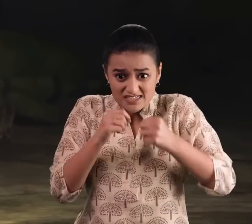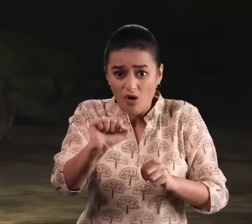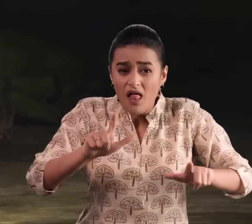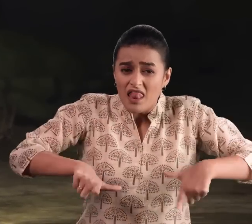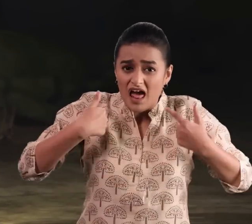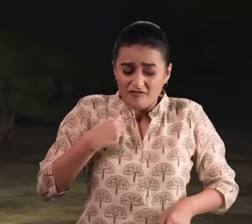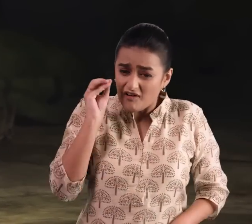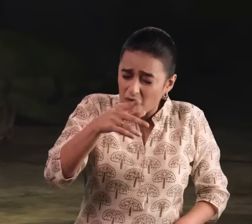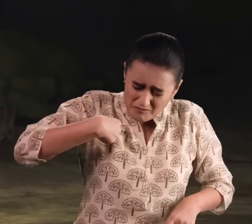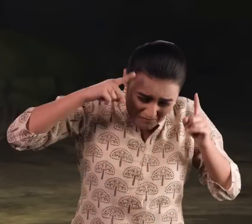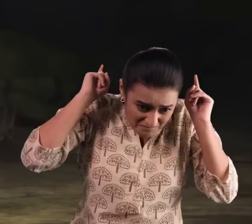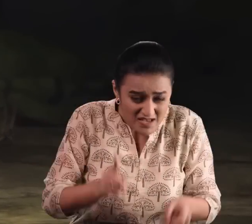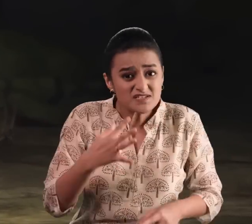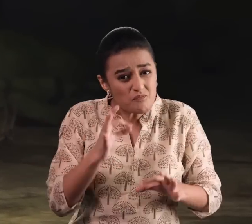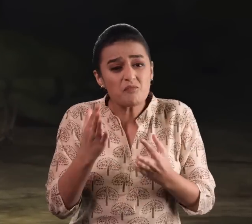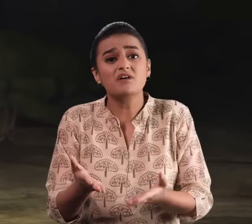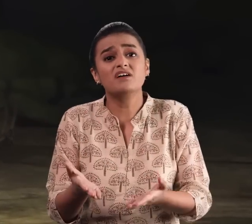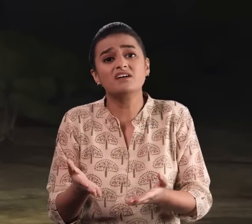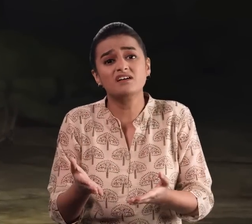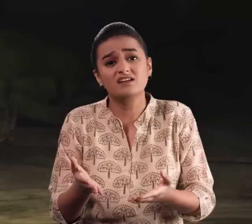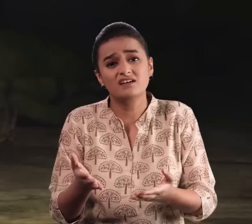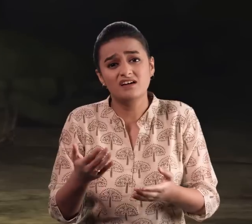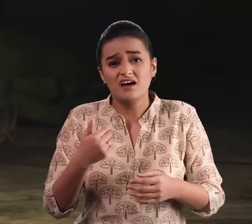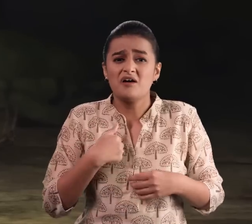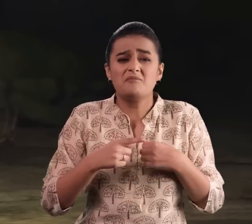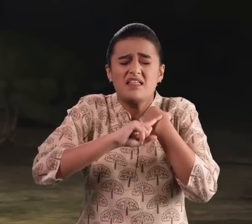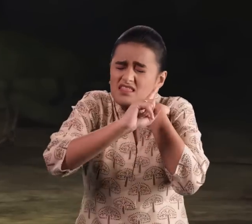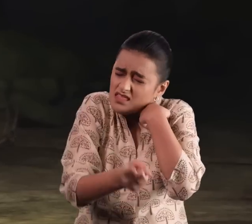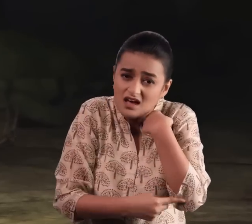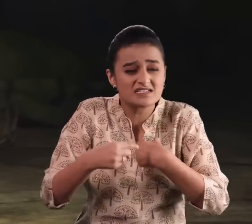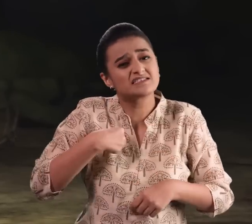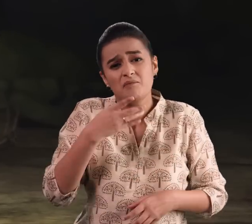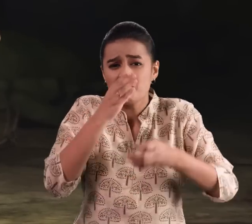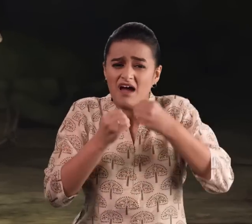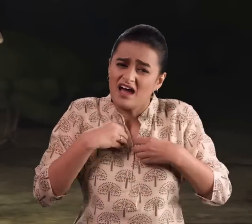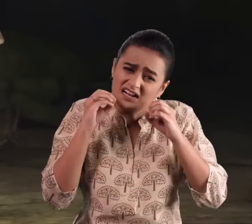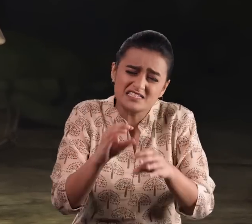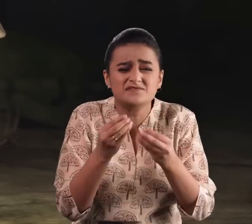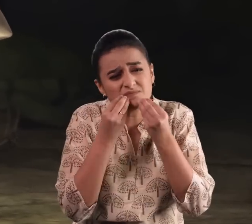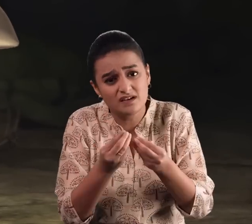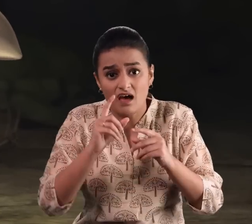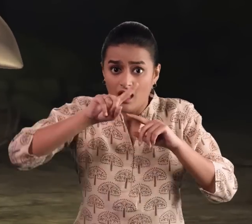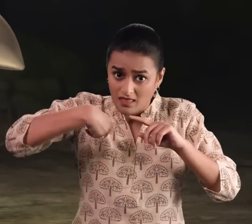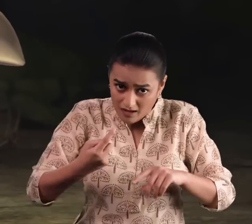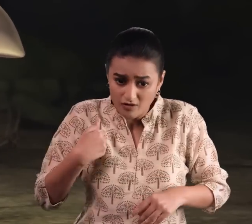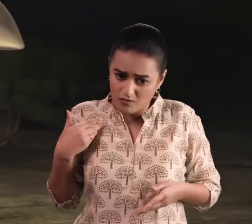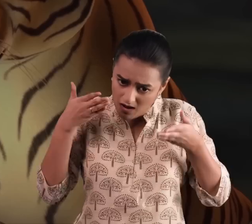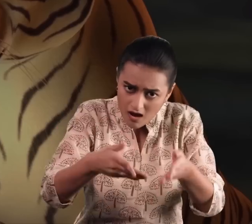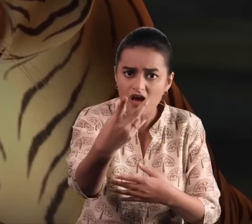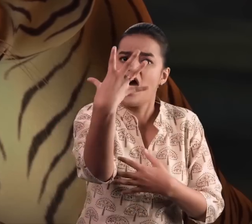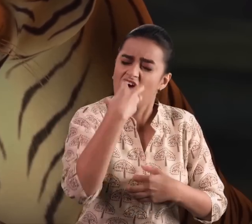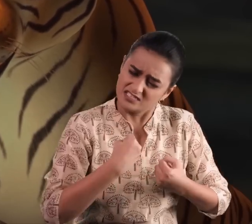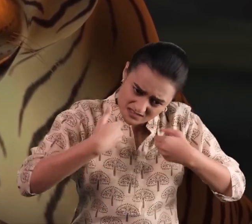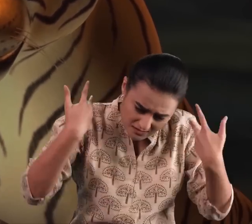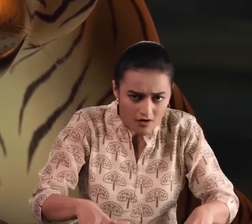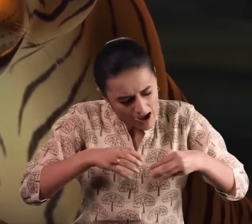उसके जीवन के लिए अत्यंत आवश्यक है। मुझे अंतिम बार अपना ये दूध उसे पिला लेने दो, फिर मैं उसके बाद